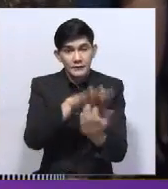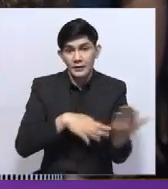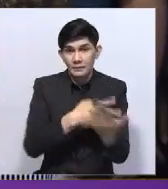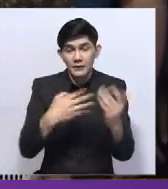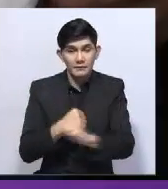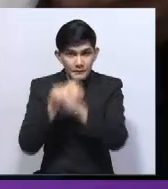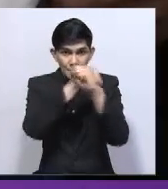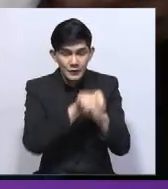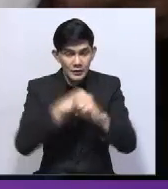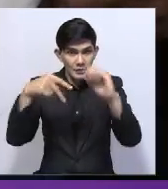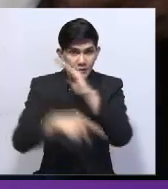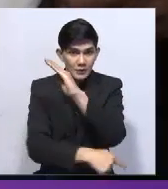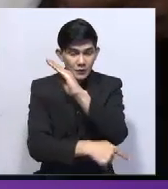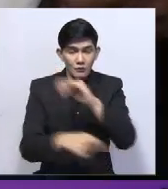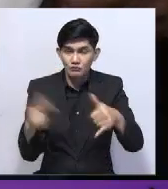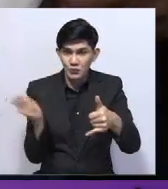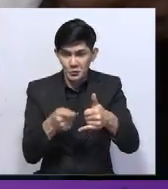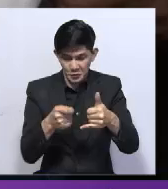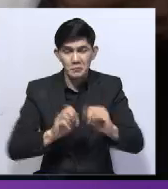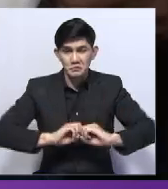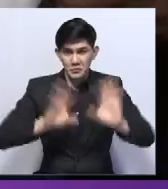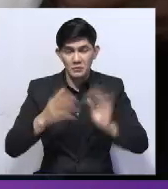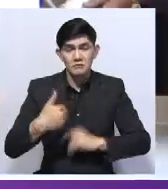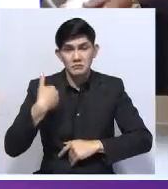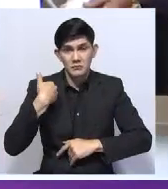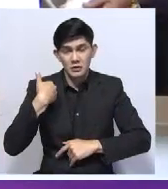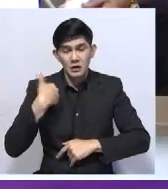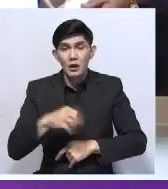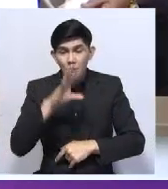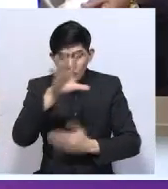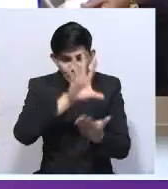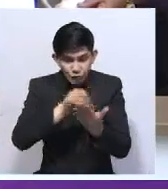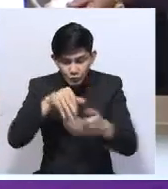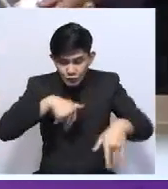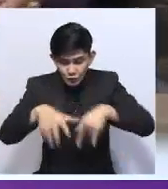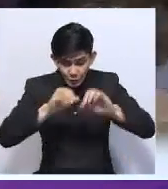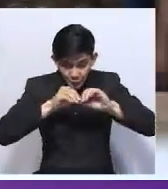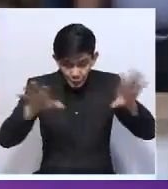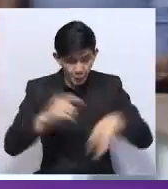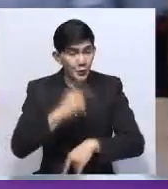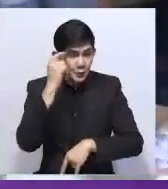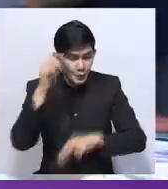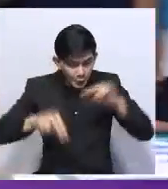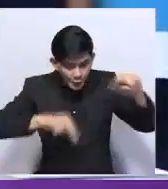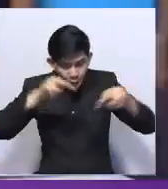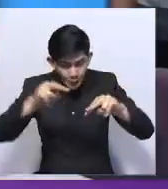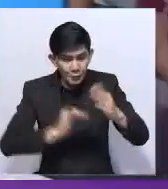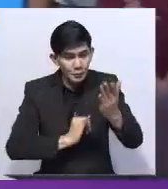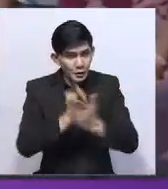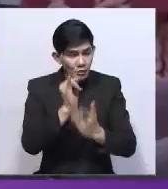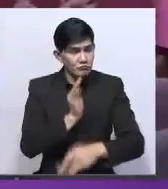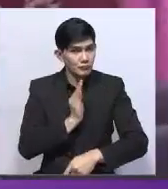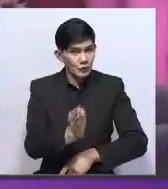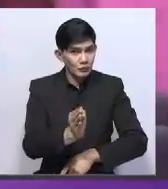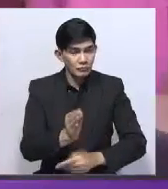การป้องกันการทุจริตและบทลงโทษรวมถึงเปิดเผยข้อมูลให้ประชาชนสามารถตรวจสอบได้อย่างตรงไปตร